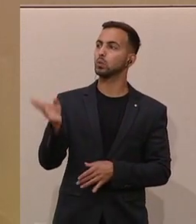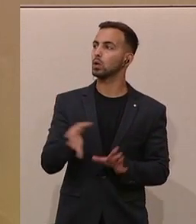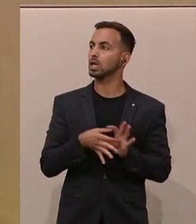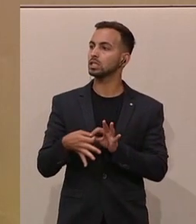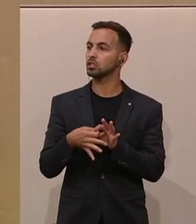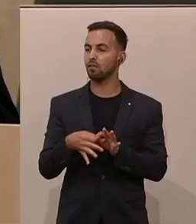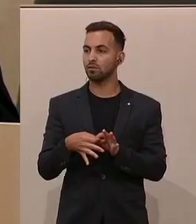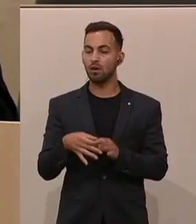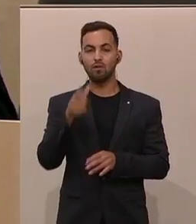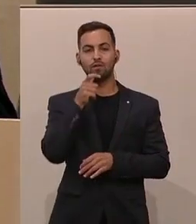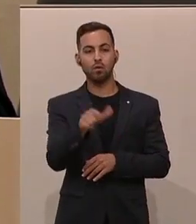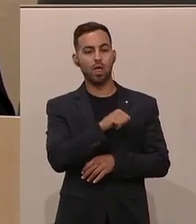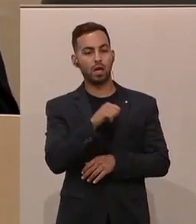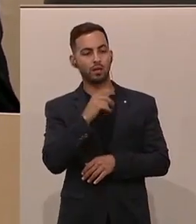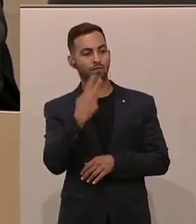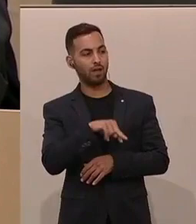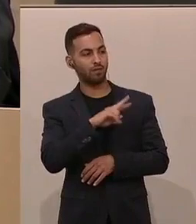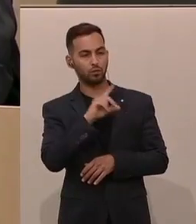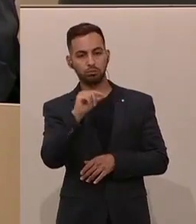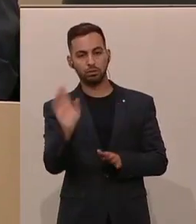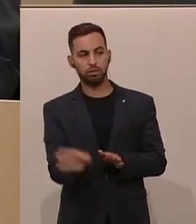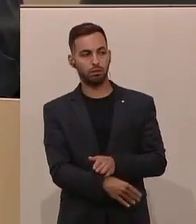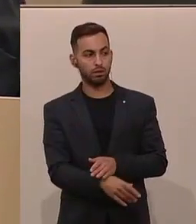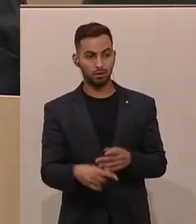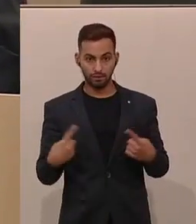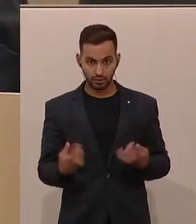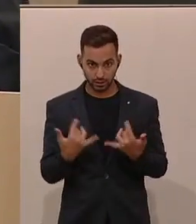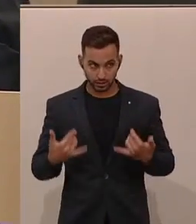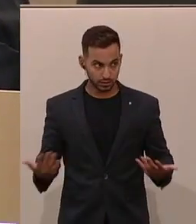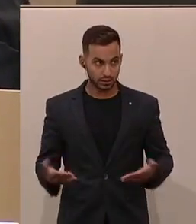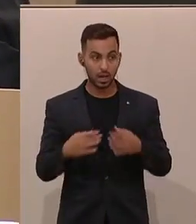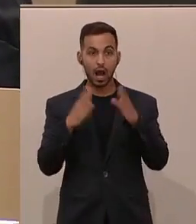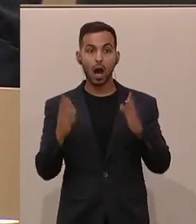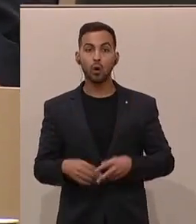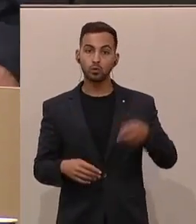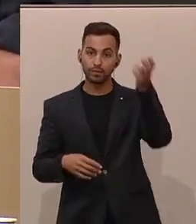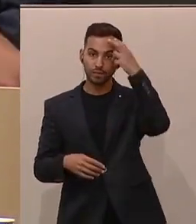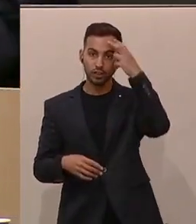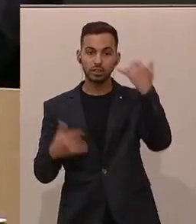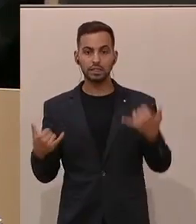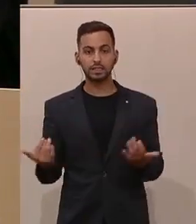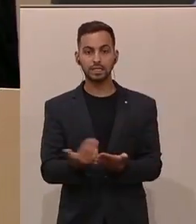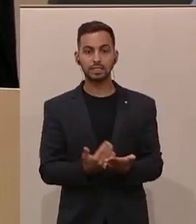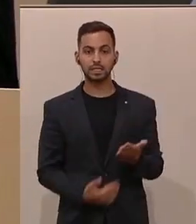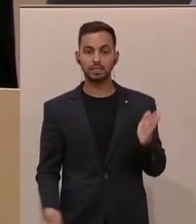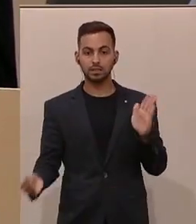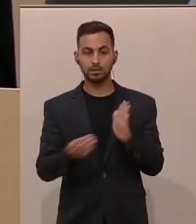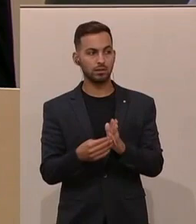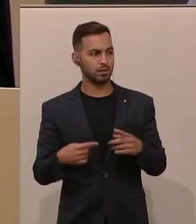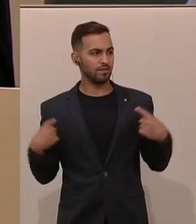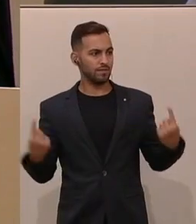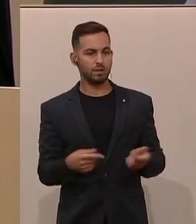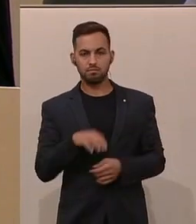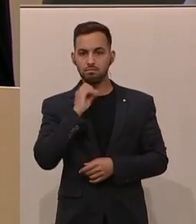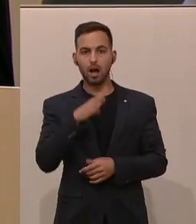kurz kommt. Wir machen eigentlich nichts anderes, als dass wir den Hausverstand ins Gesetz hineinschreiben. Wir wollen nämlich keine amerikanischen